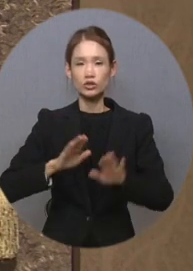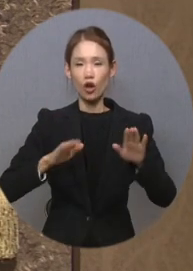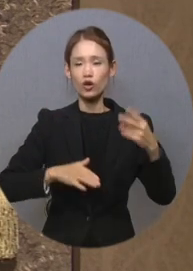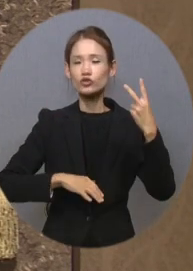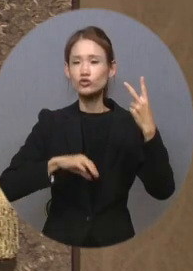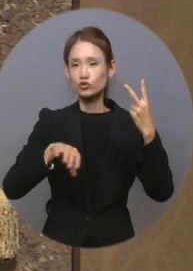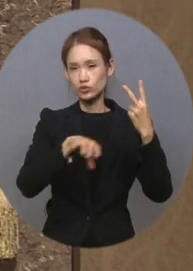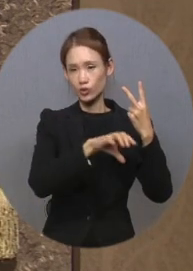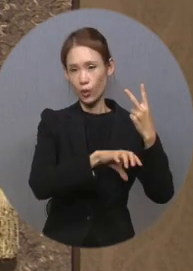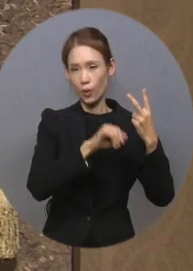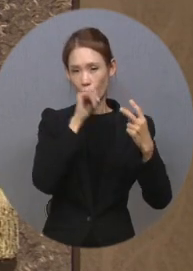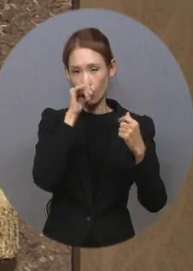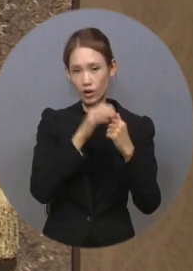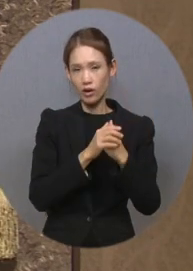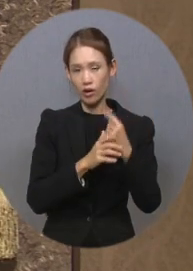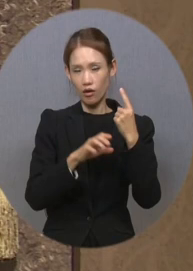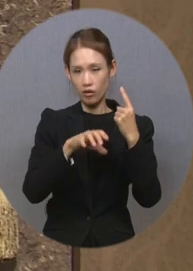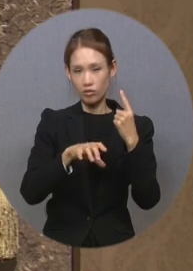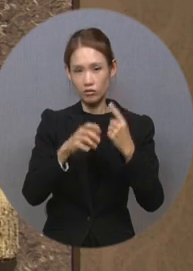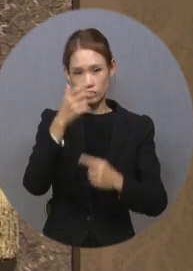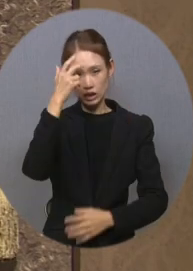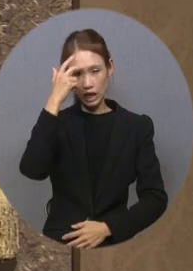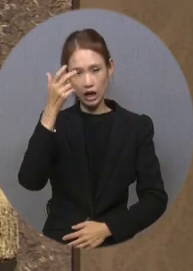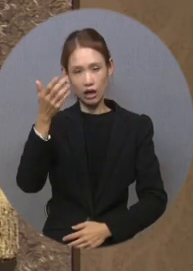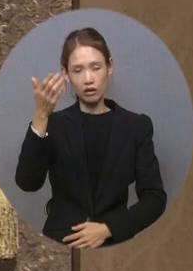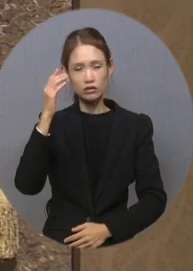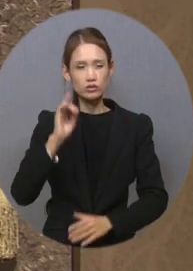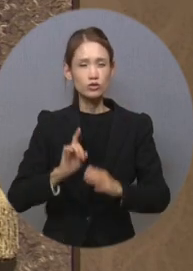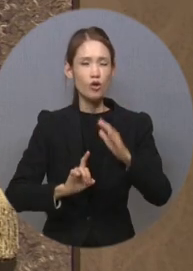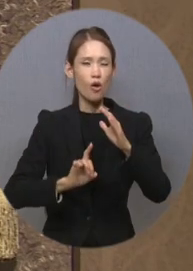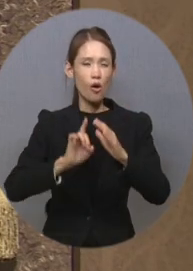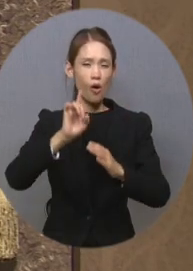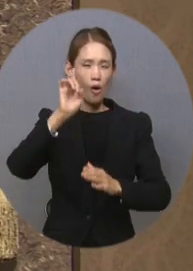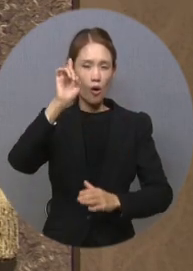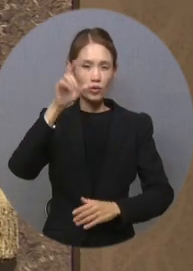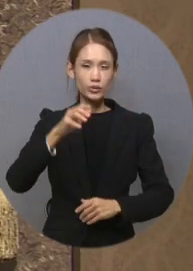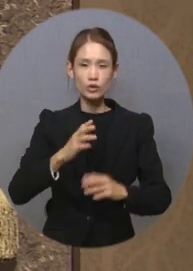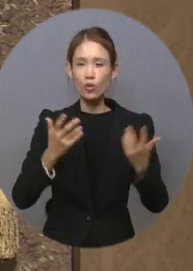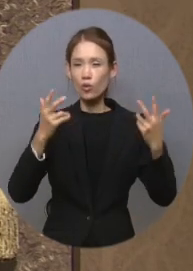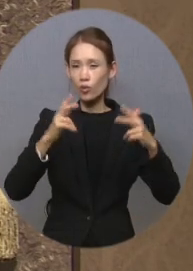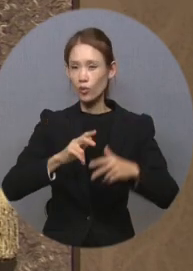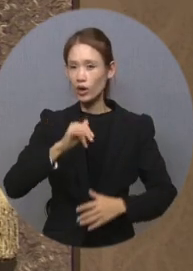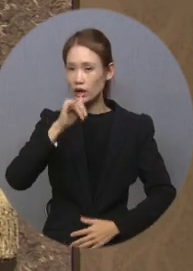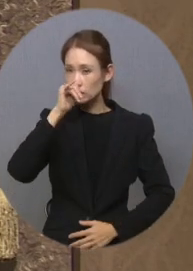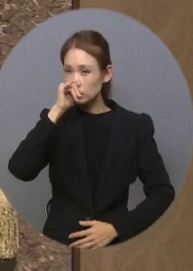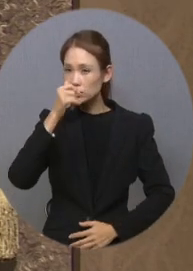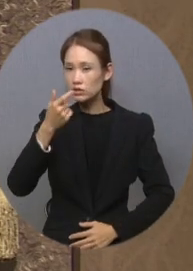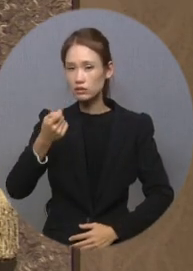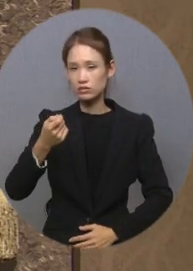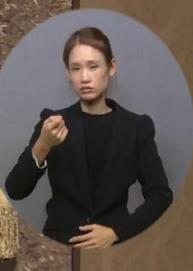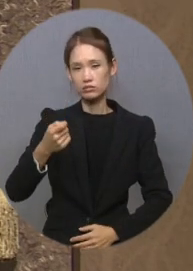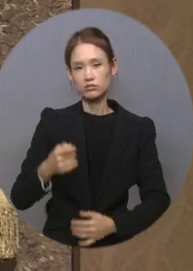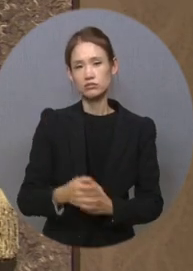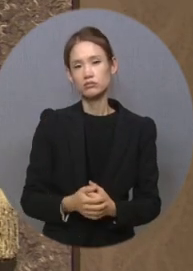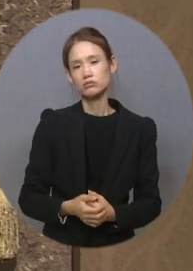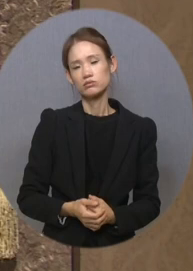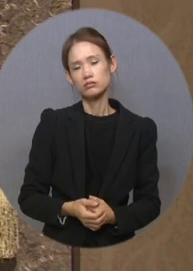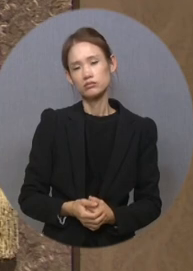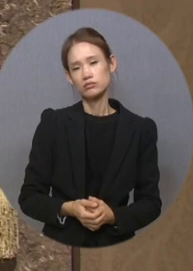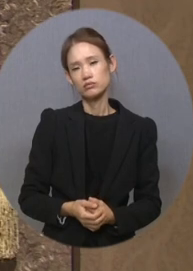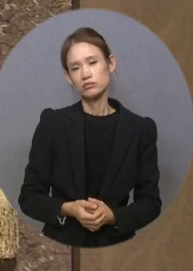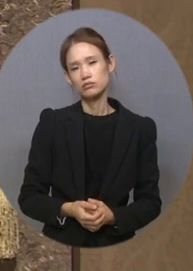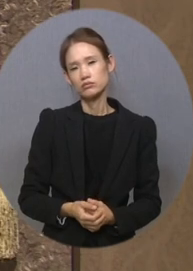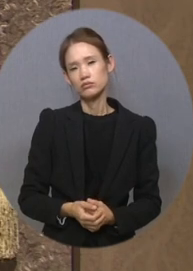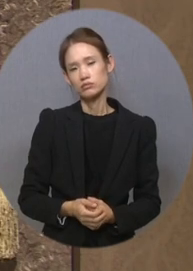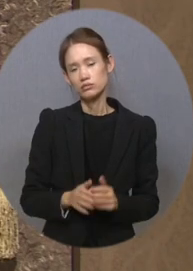있어요. 근데 한 곳은 굉장히 높은 옛날 그 높은 데 공원이 있었지 않습니까? 거기에 네. 있습니다. 그러다 보니까 이제